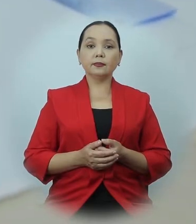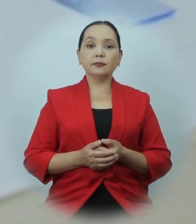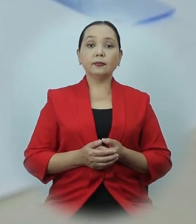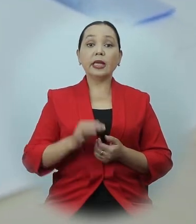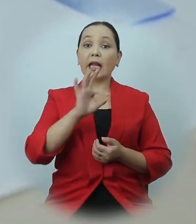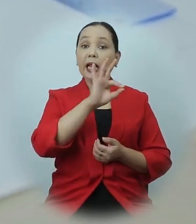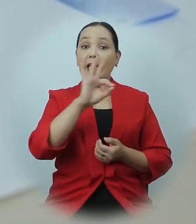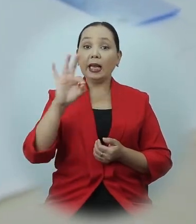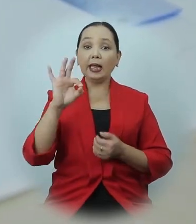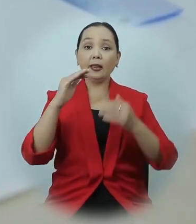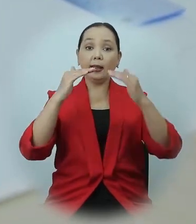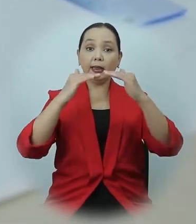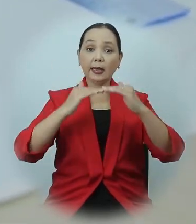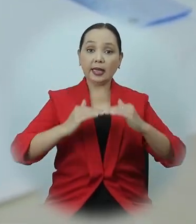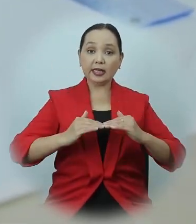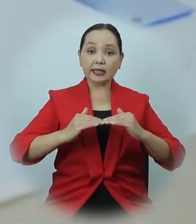Линию низа.